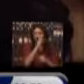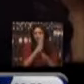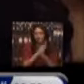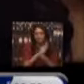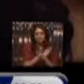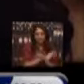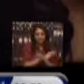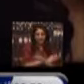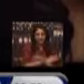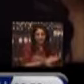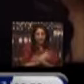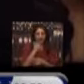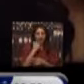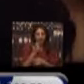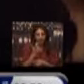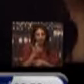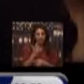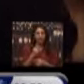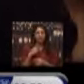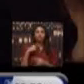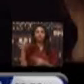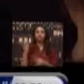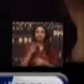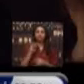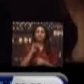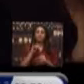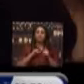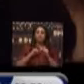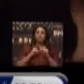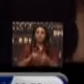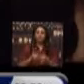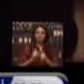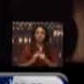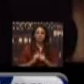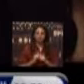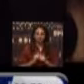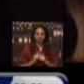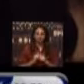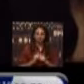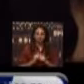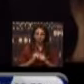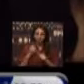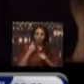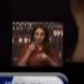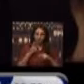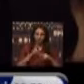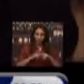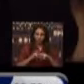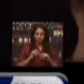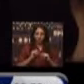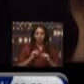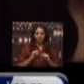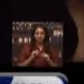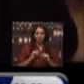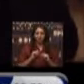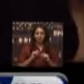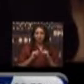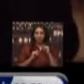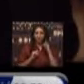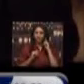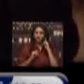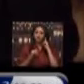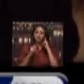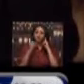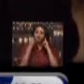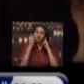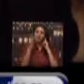وهتتعبي وخلي بالك. انا دخلت اول يوم بعد نشوف بقى ايه